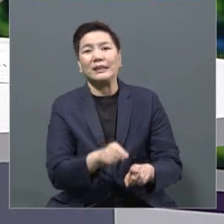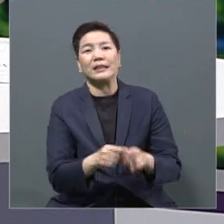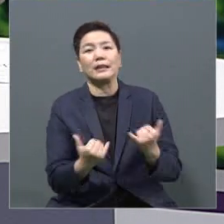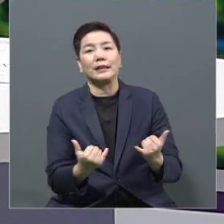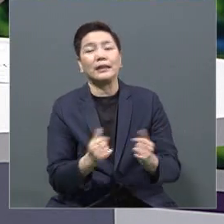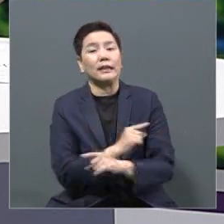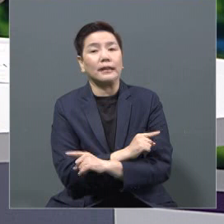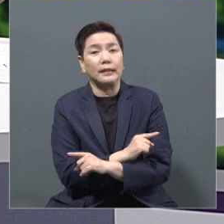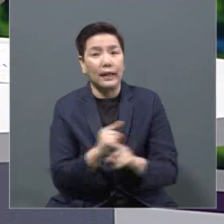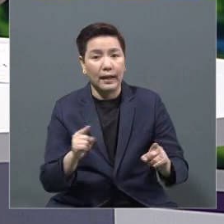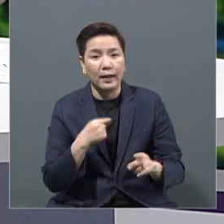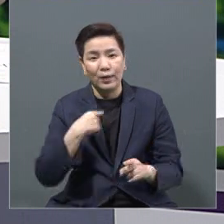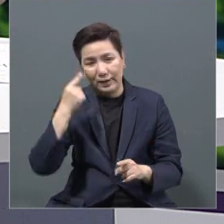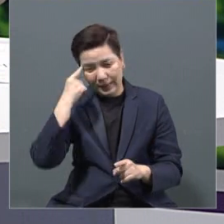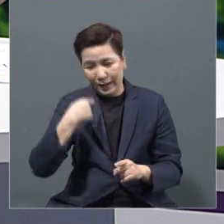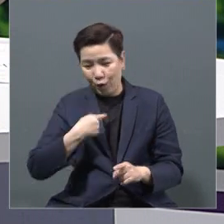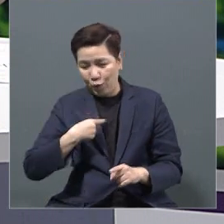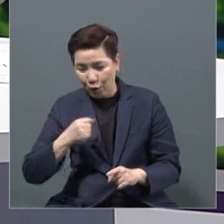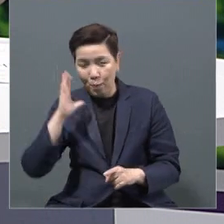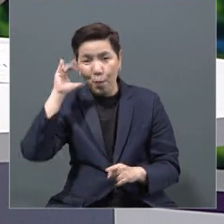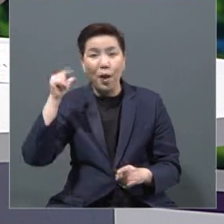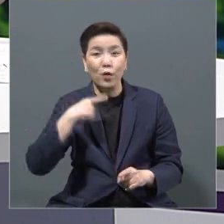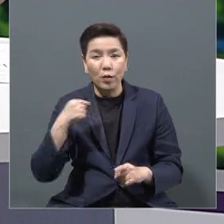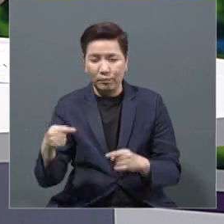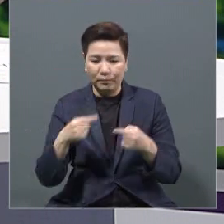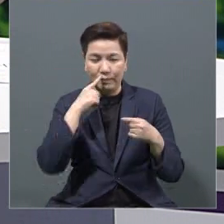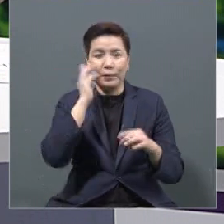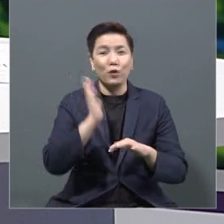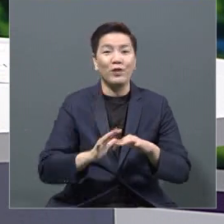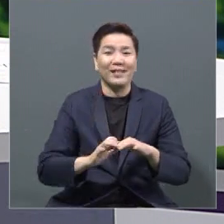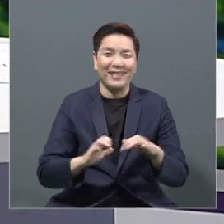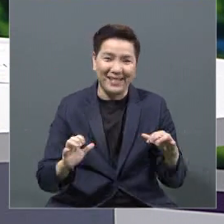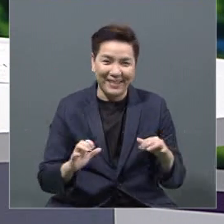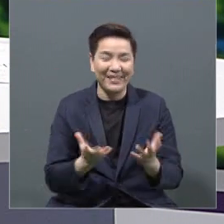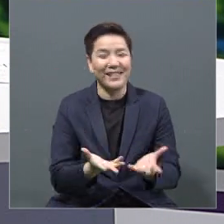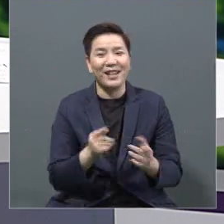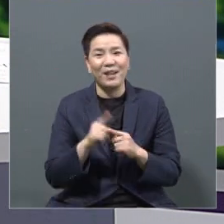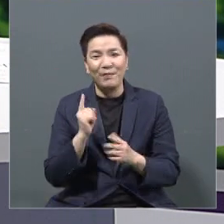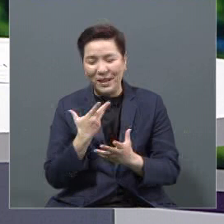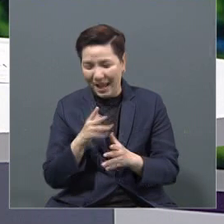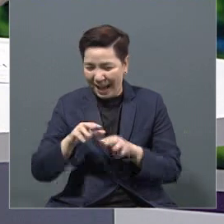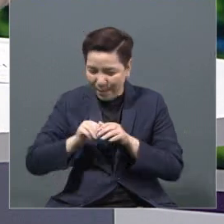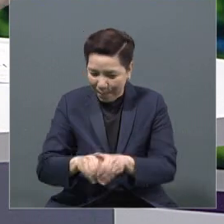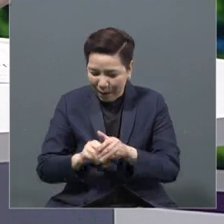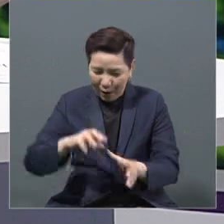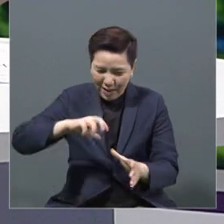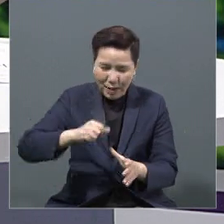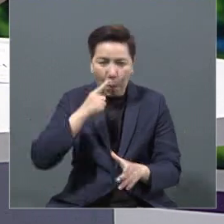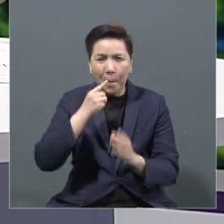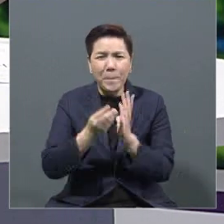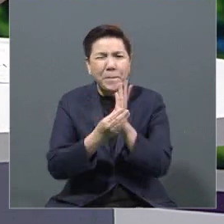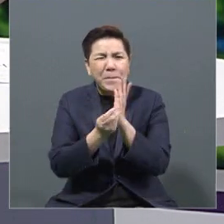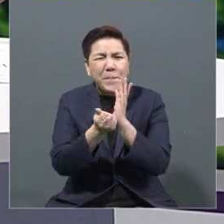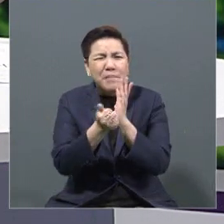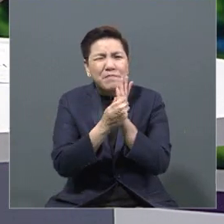อ๋อแล้วของที่เราคิดว่าเราชอบพ่อแม่เราชอบบางทีก็อาจจะเป็นทุเรียนบางทีอาจเป็นแกงกะทิแบบเมันมีไขมันค่อน